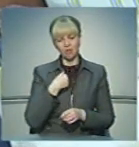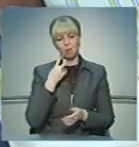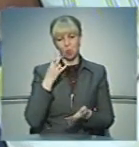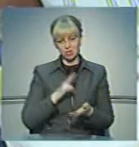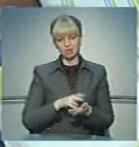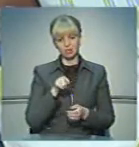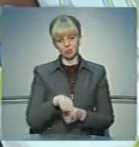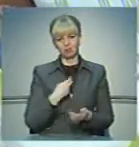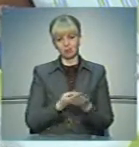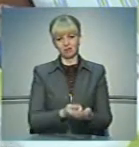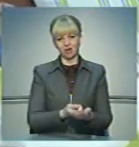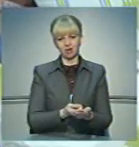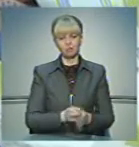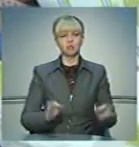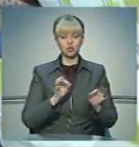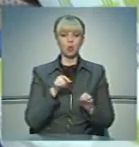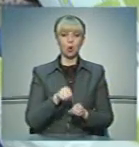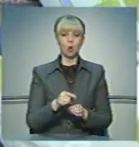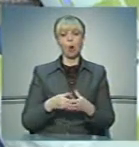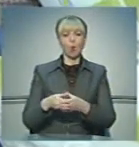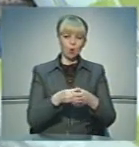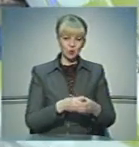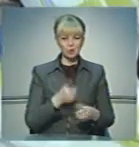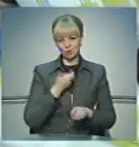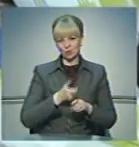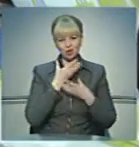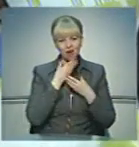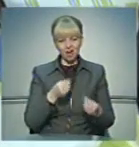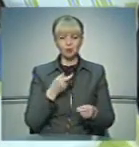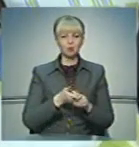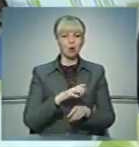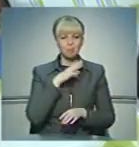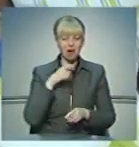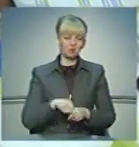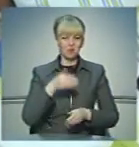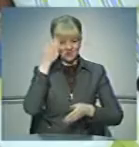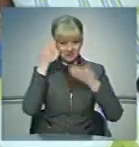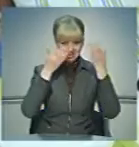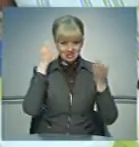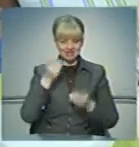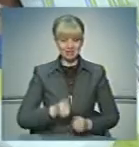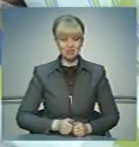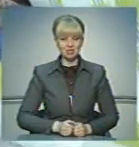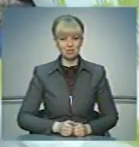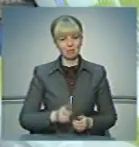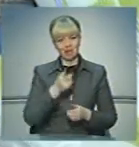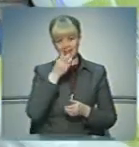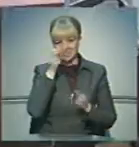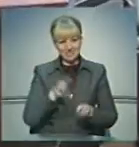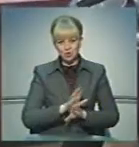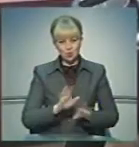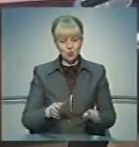постійно лягаю. А нічого, зато тут колектив теж гарний. Тут нас багато, тут веселіше і не